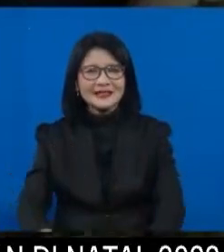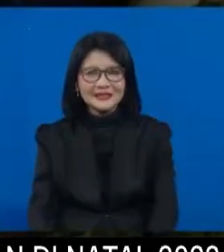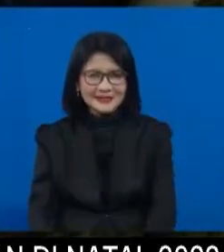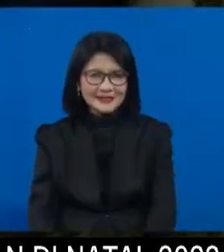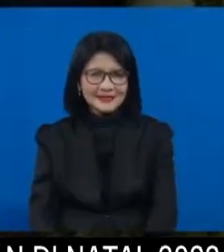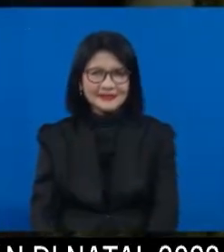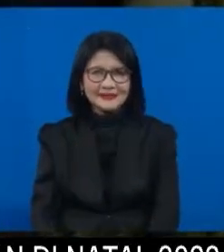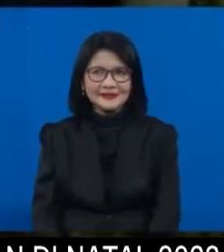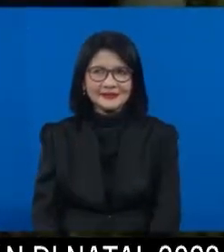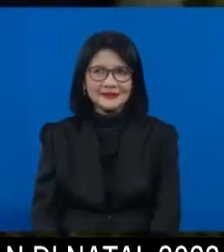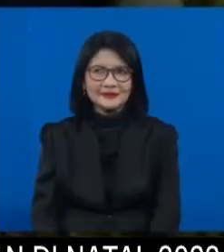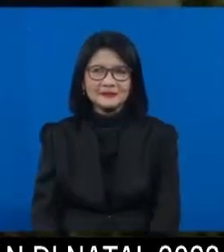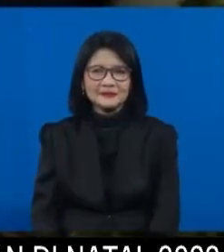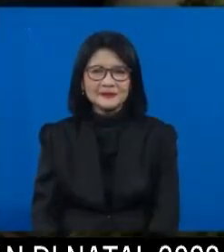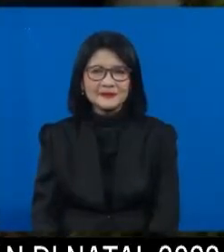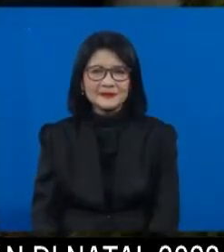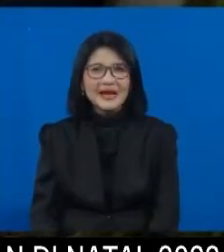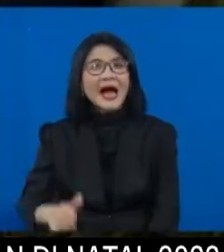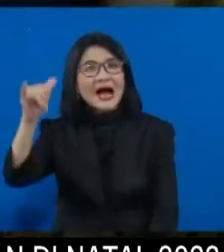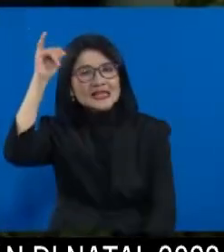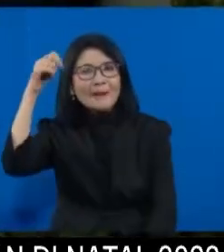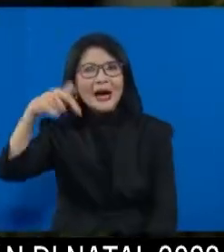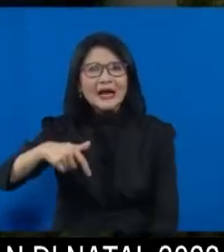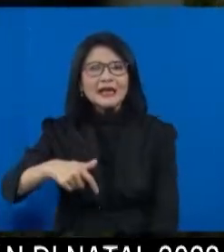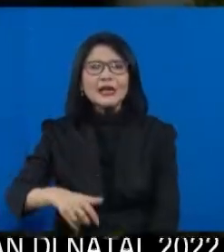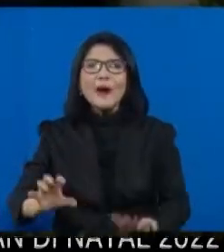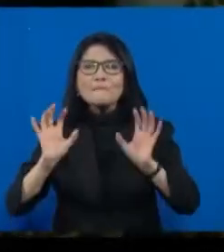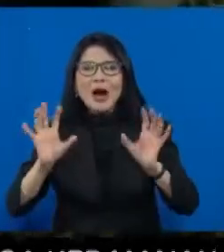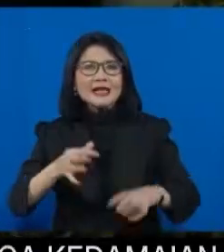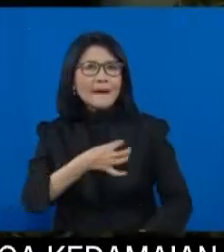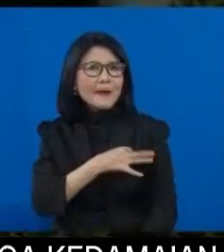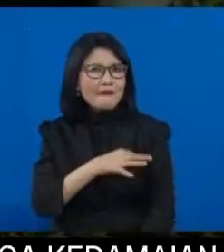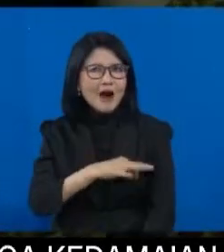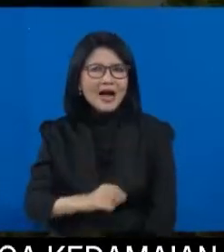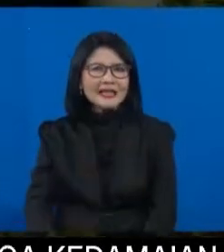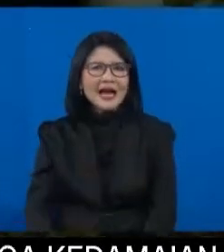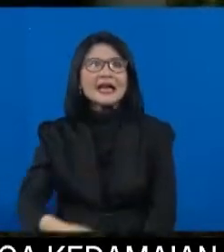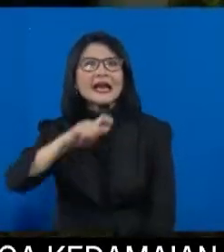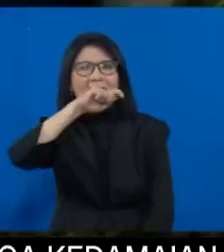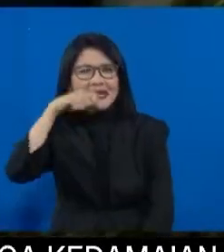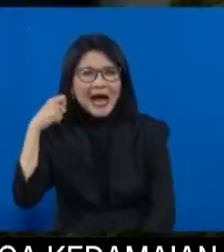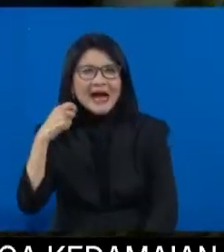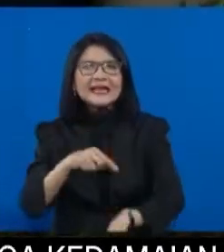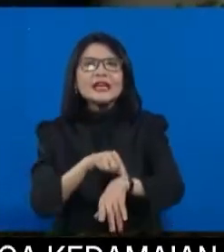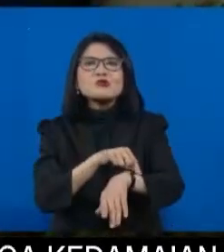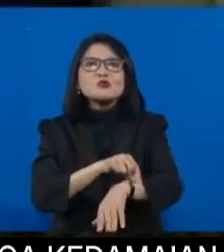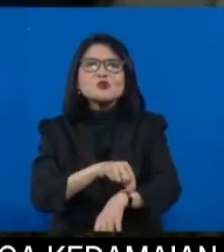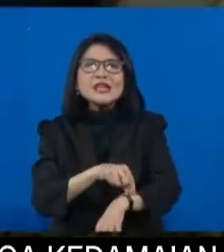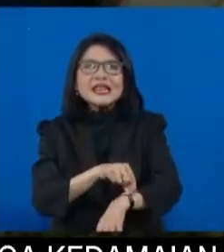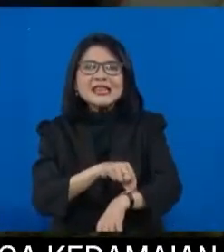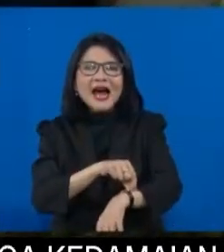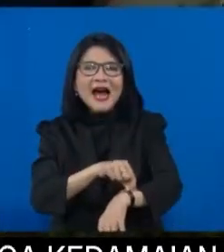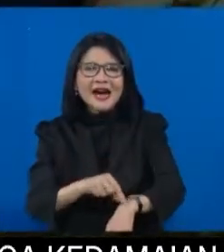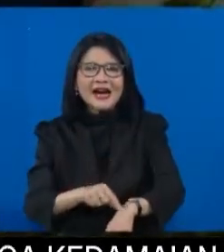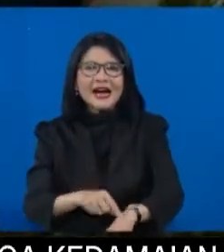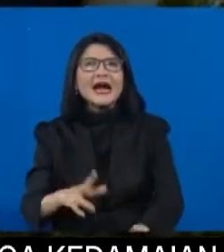Hai sapi. Nah, sapi ini banyak manfaatnya ya. Mulai dari dagingnya, kulitnya, terus